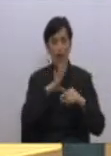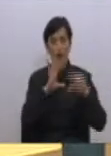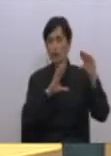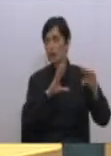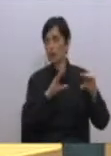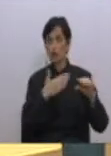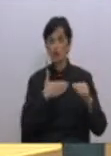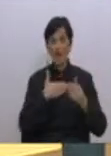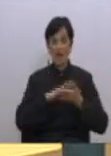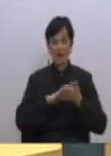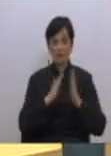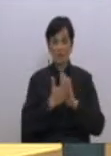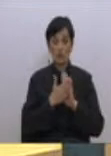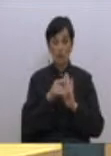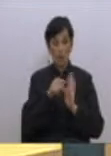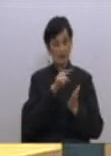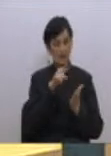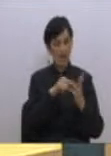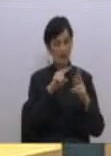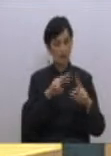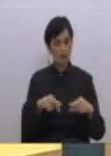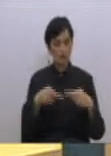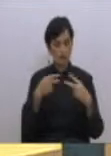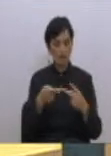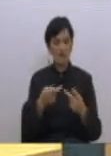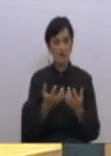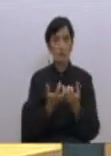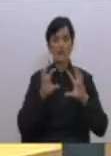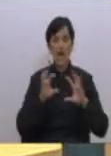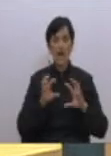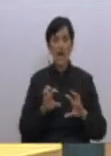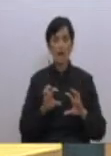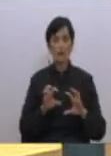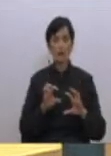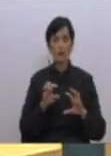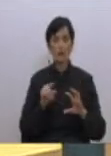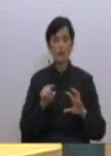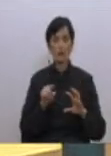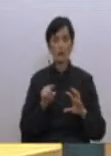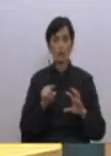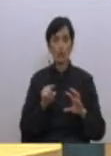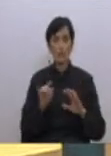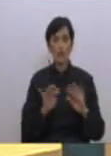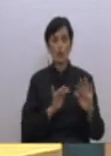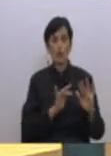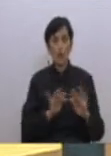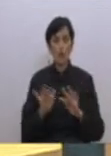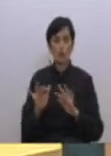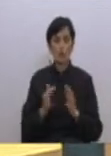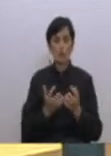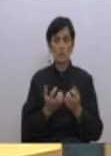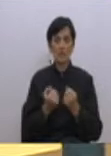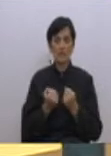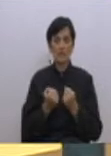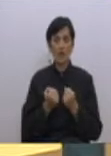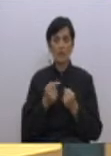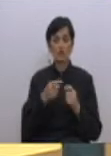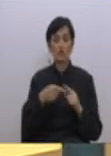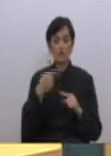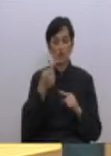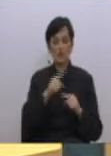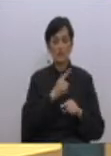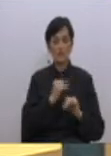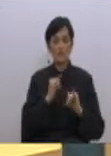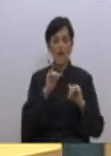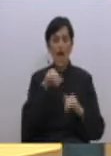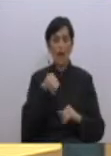პირობებში ეს საკითხი შეიცვალა, მივიღეთ საკანონმდებლო ღონისძიებები, რის შედეგადაც გაძლიერდა